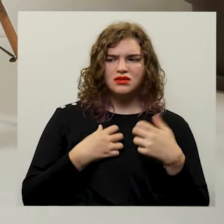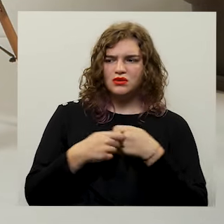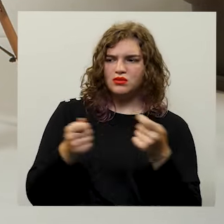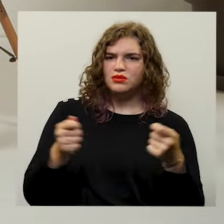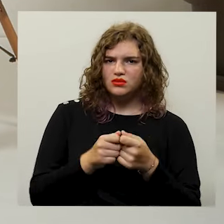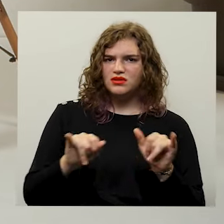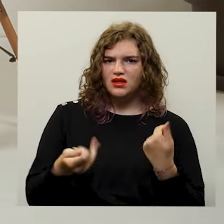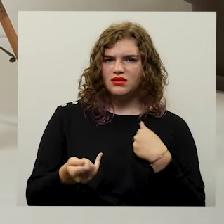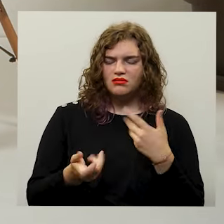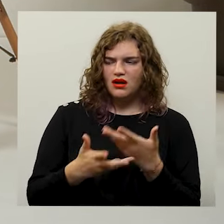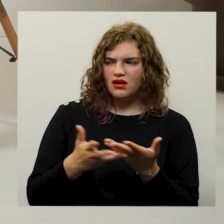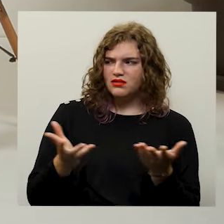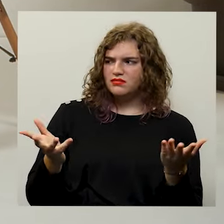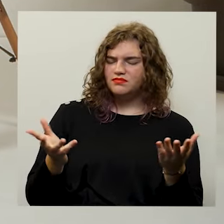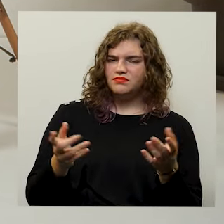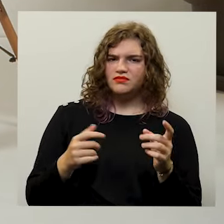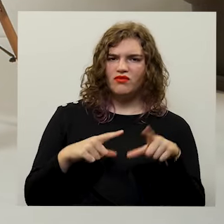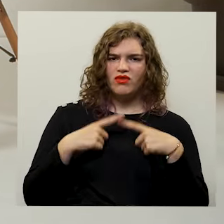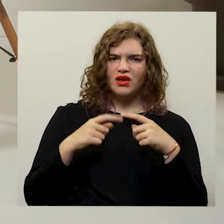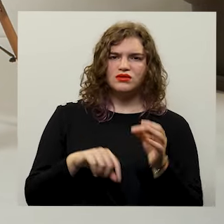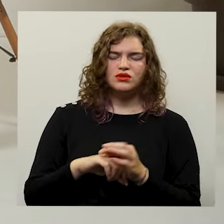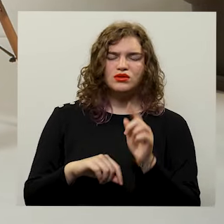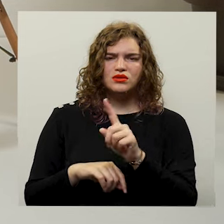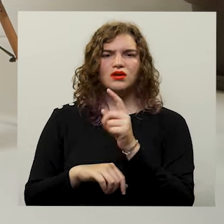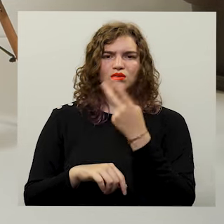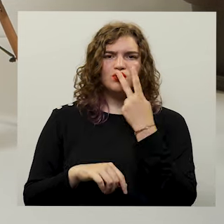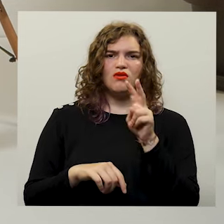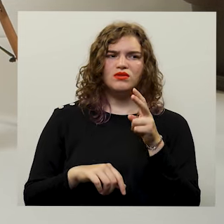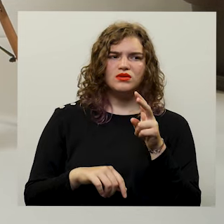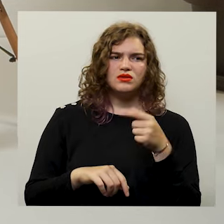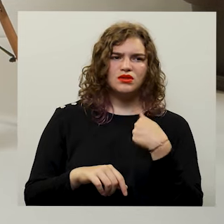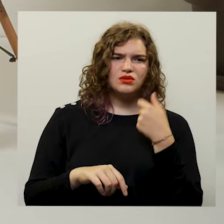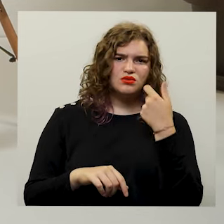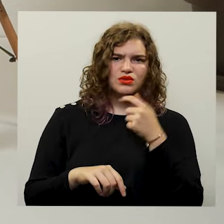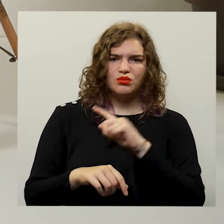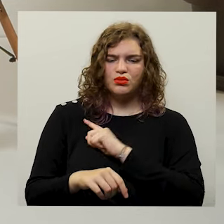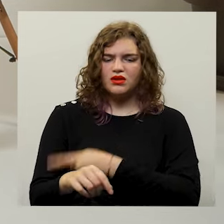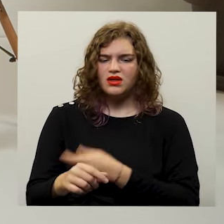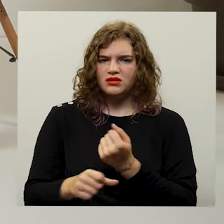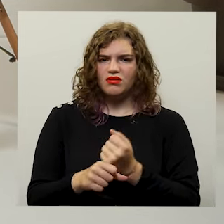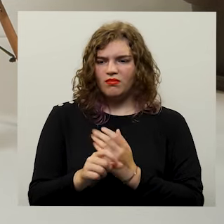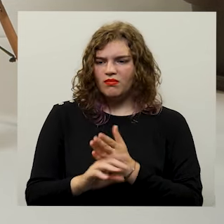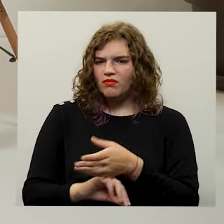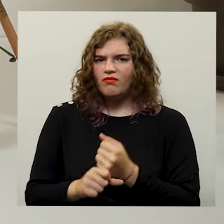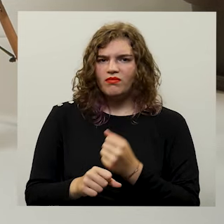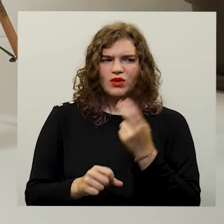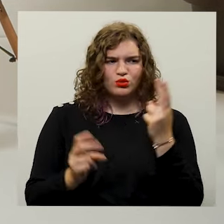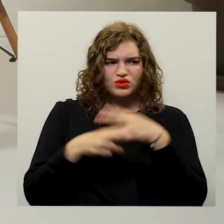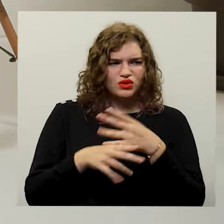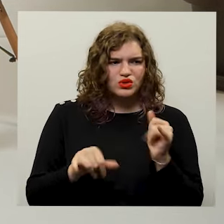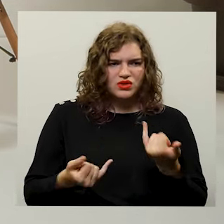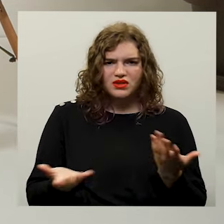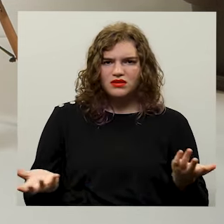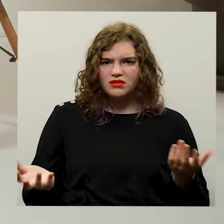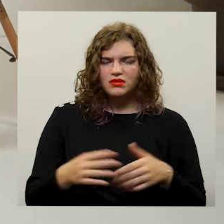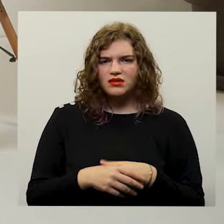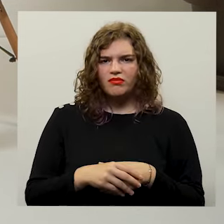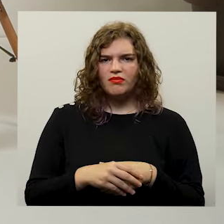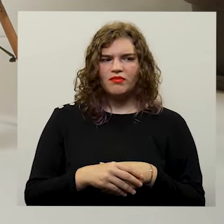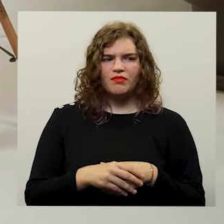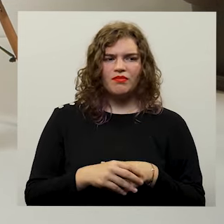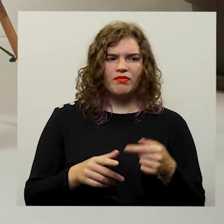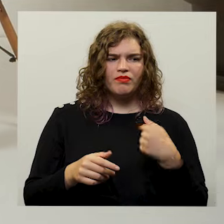la tot filmul care se întâmpla în viața soțului tău. Dar nu aveai nicio putere, nu aveai cum să-i intervii. Nu înțelegeam ce se întâmplă,